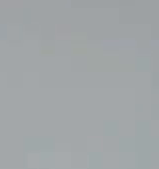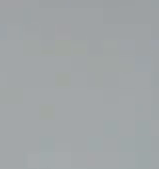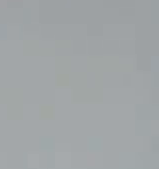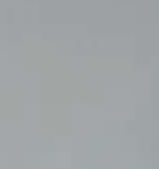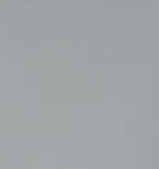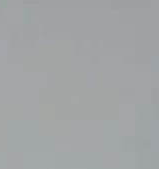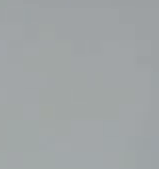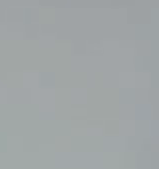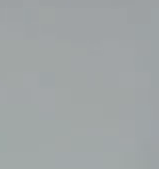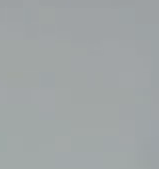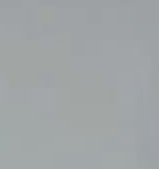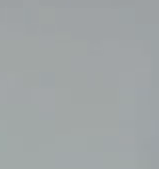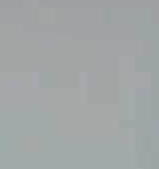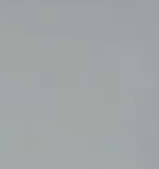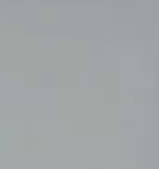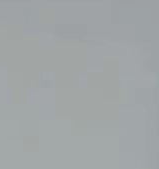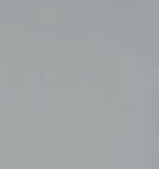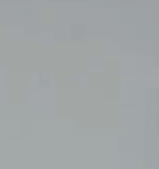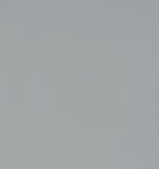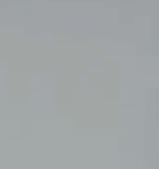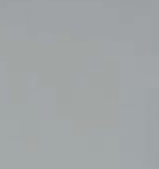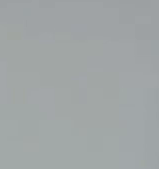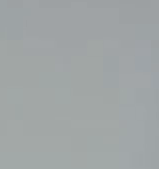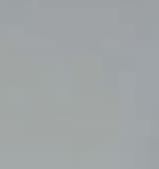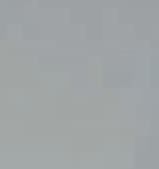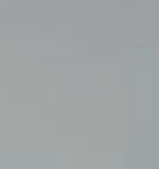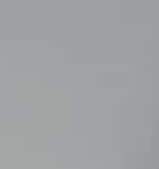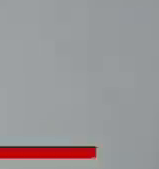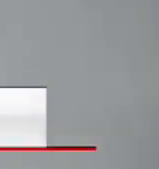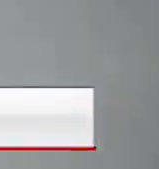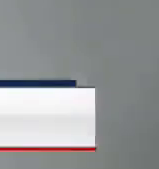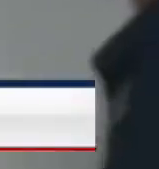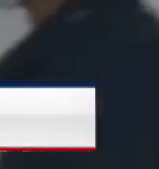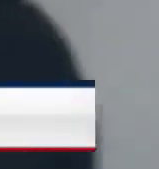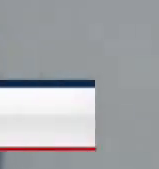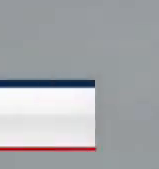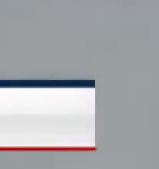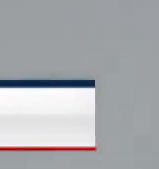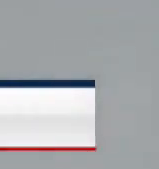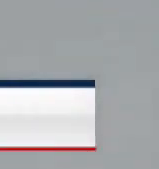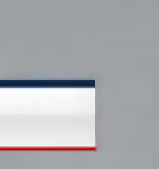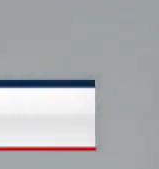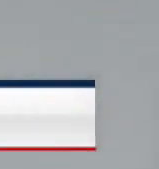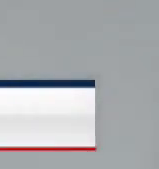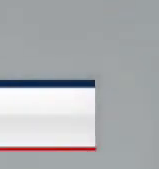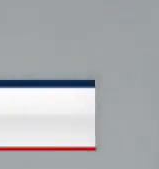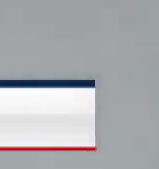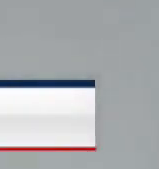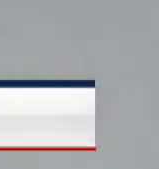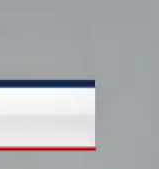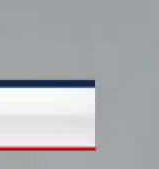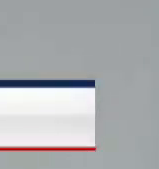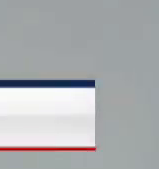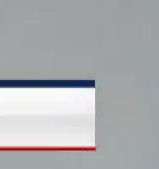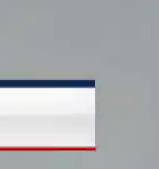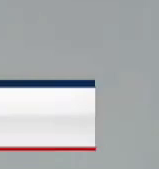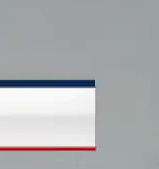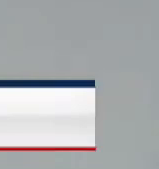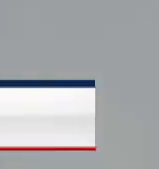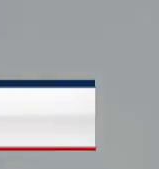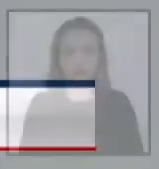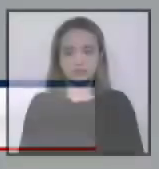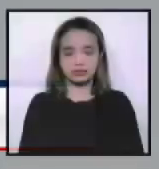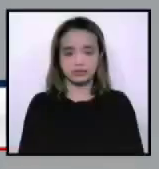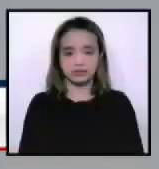ni General Carlos na noong Linggo ay sumailalim siya sa RT-PCR test kasama kanyang close